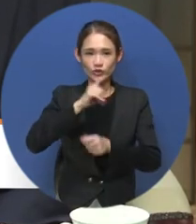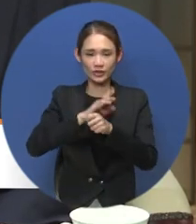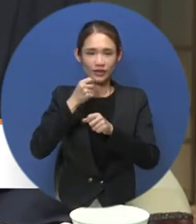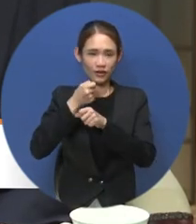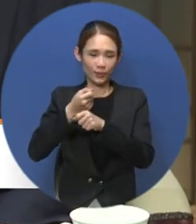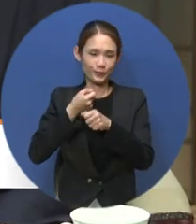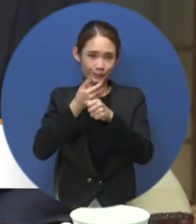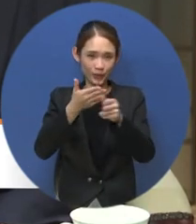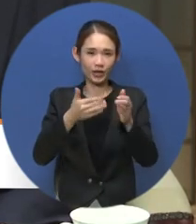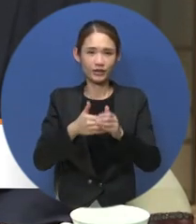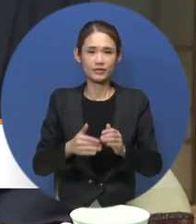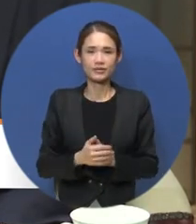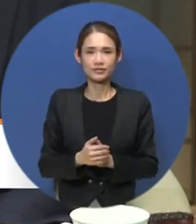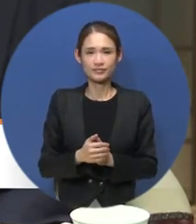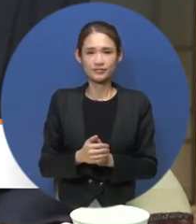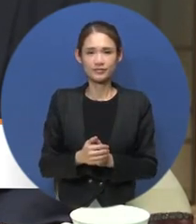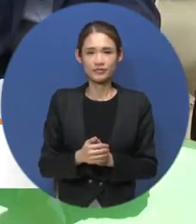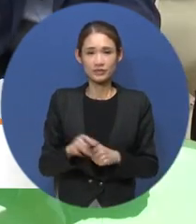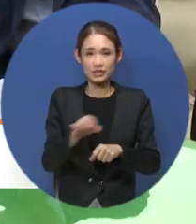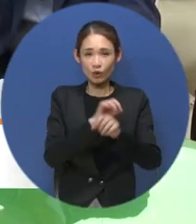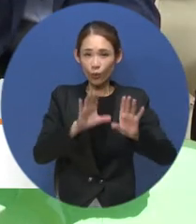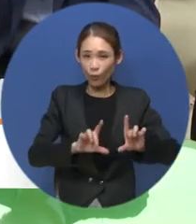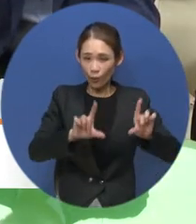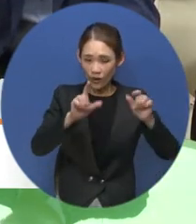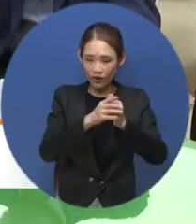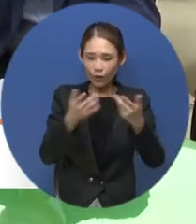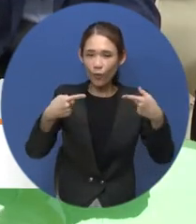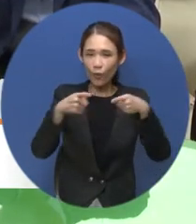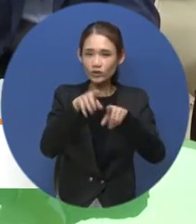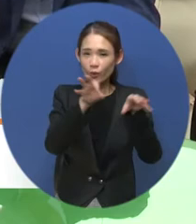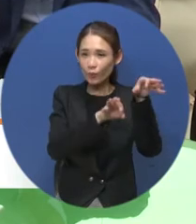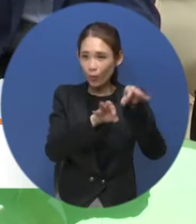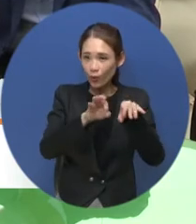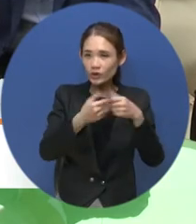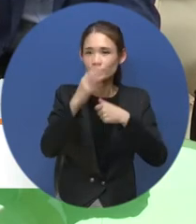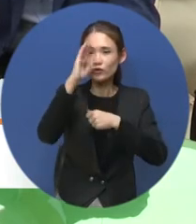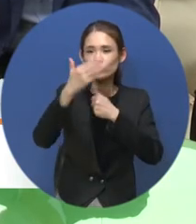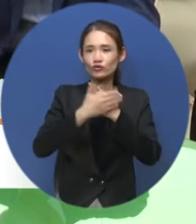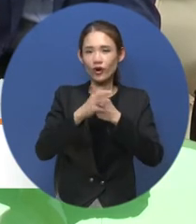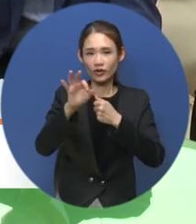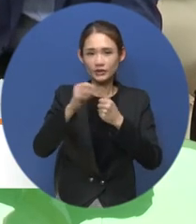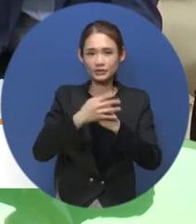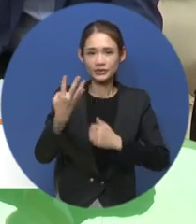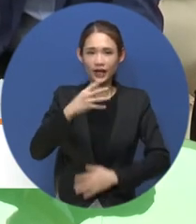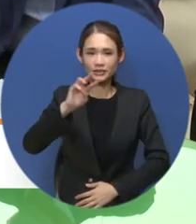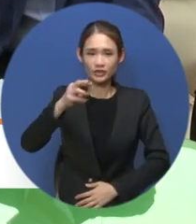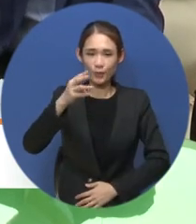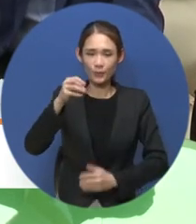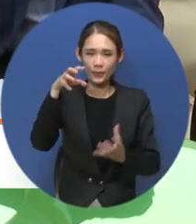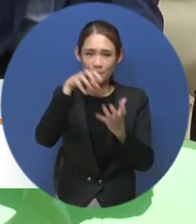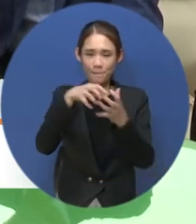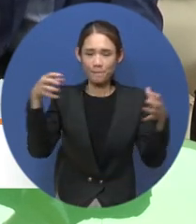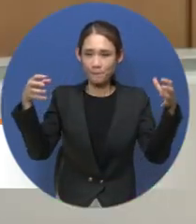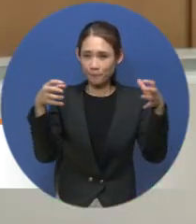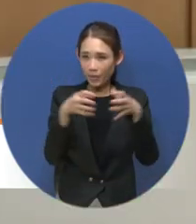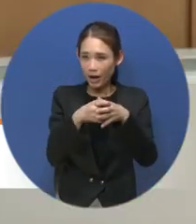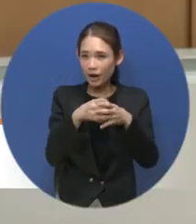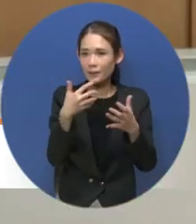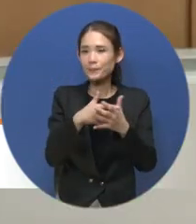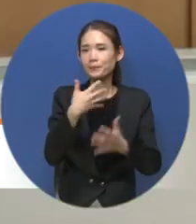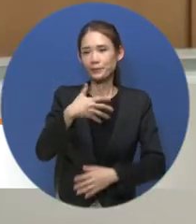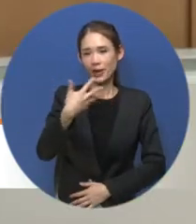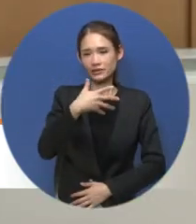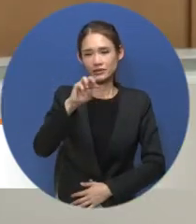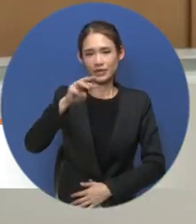때문입니다 특히 올해는 공동 모금의 후원금 4300만 원을 더해 총 8천 3백만원 의